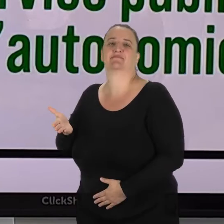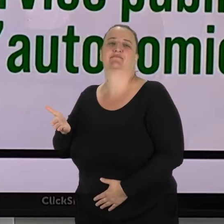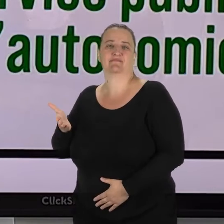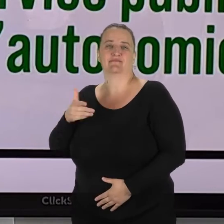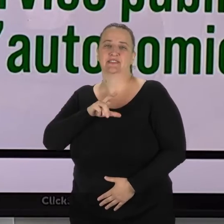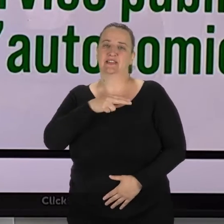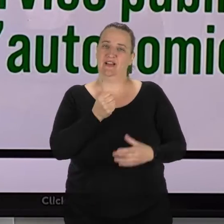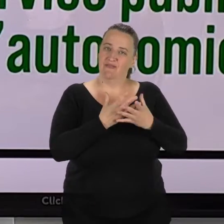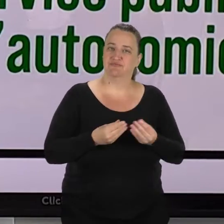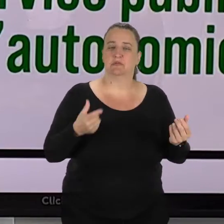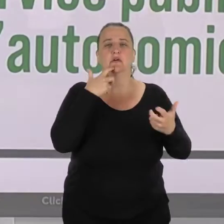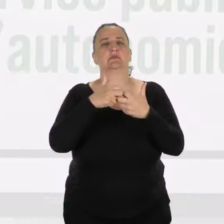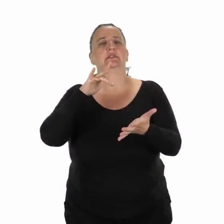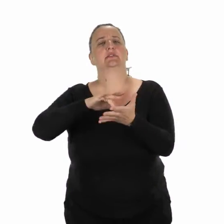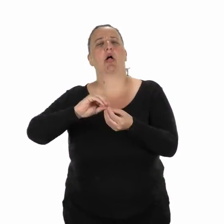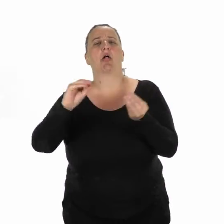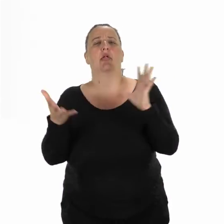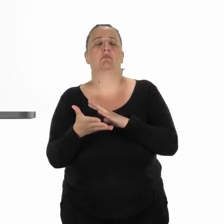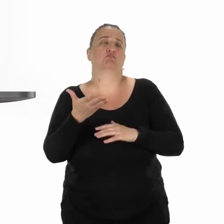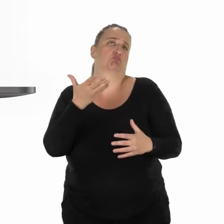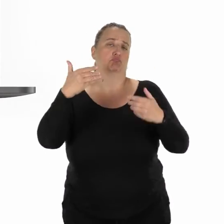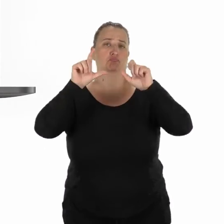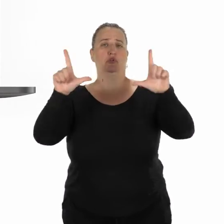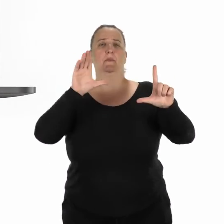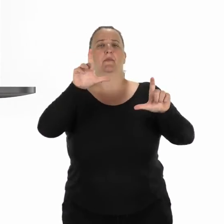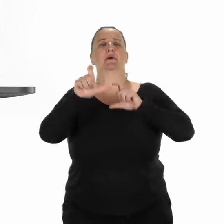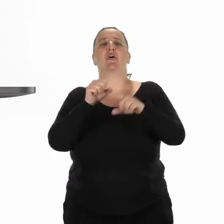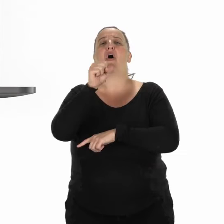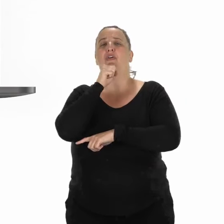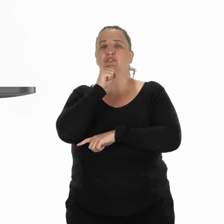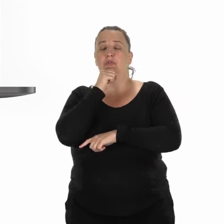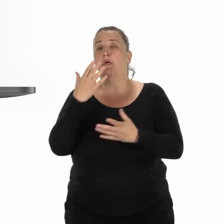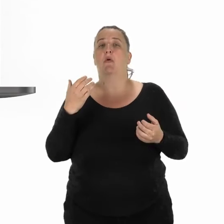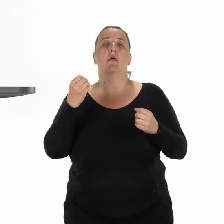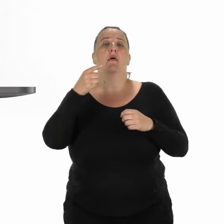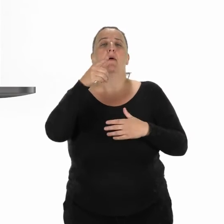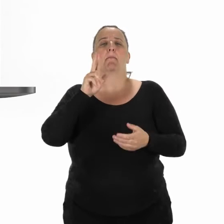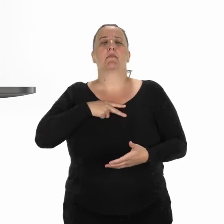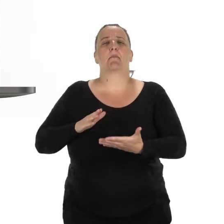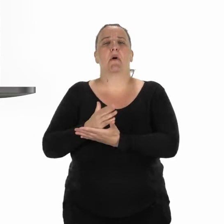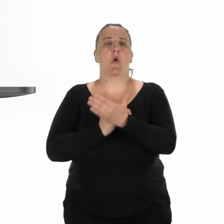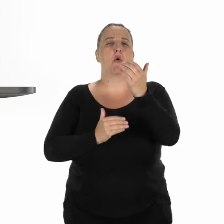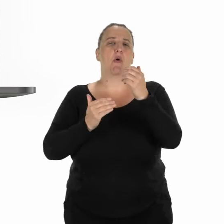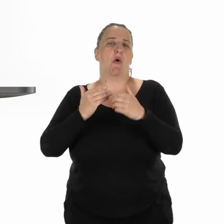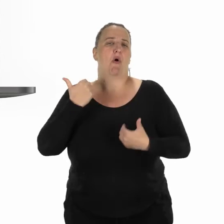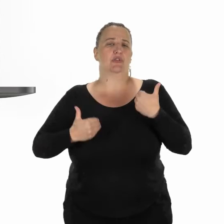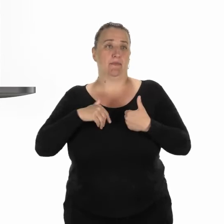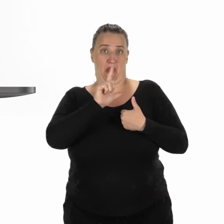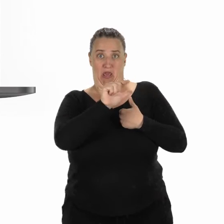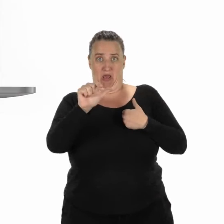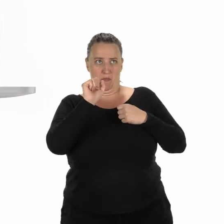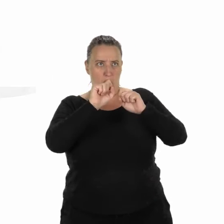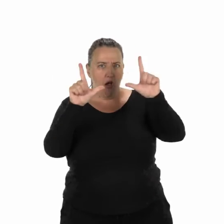profit de l'identité de la branche autonomie. Par exemple, dans le header de ces portails grand public, le portail pour les personnes âgées et Mon Parcours